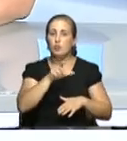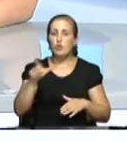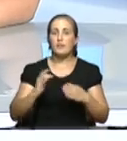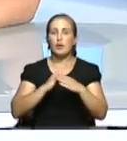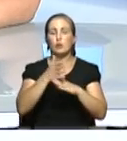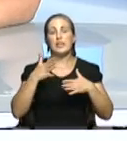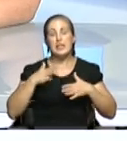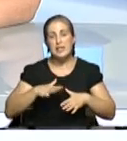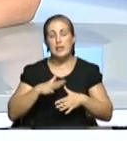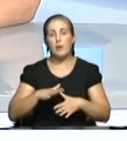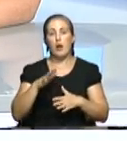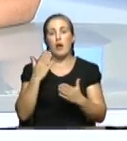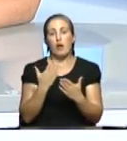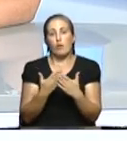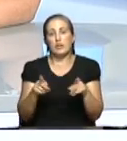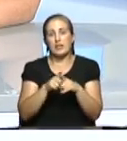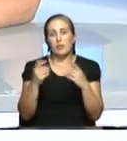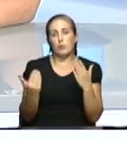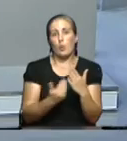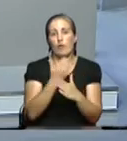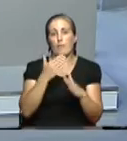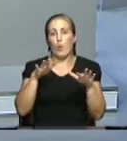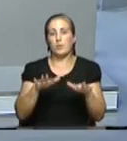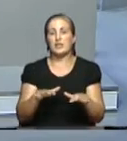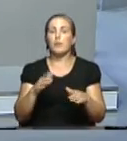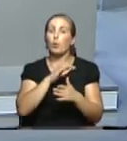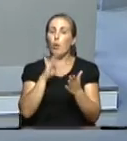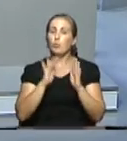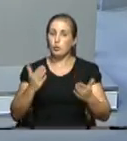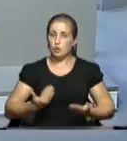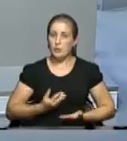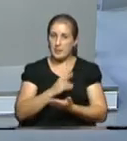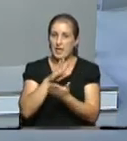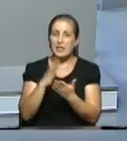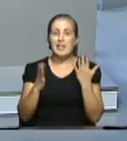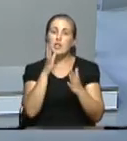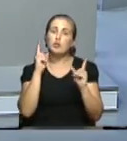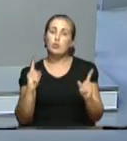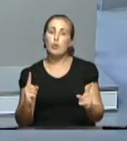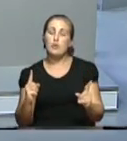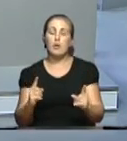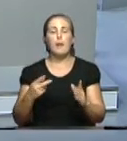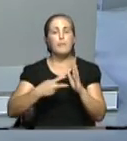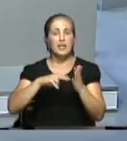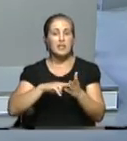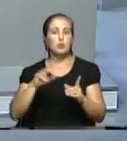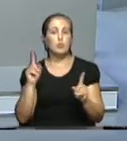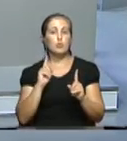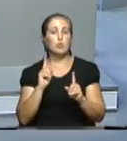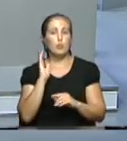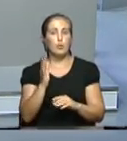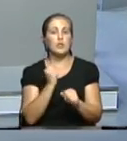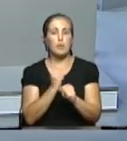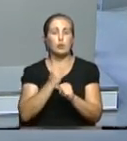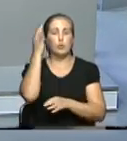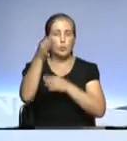крыма именно вот таким новым объектом город будет жить постоянно или сезон нет планируется что он будет работать